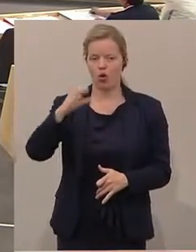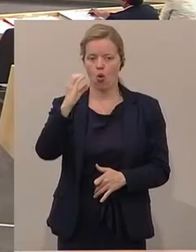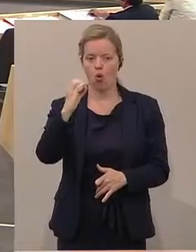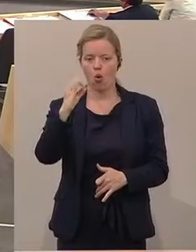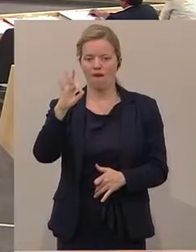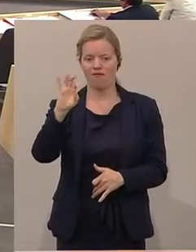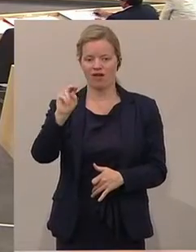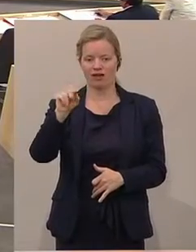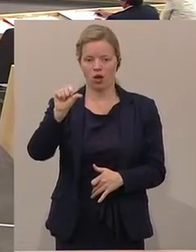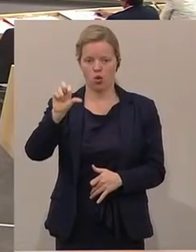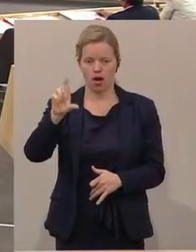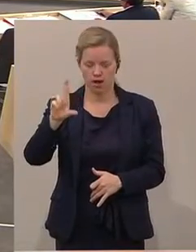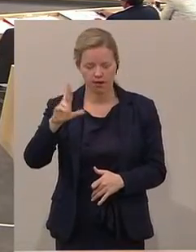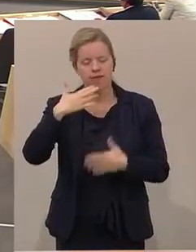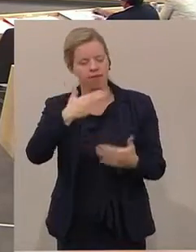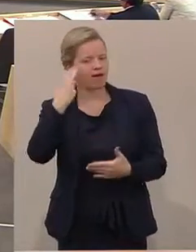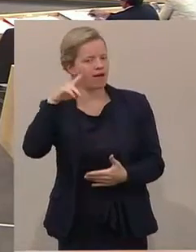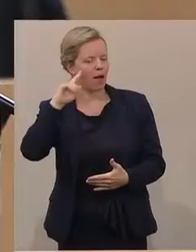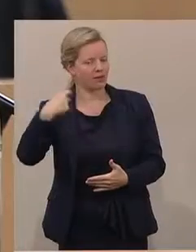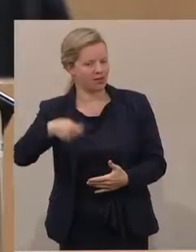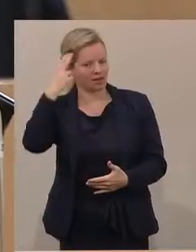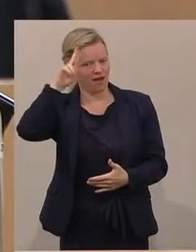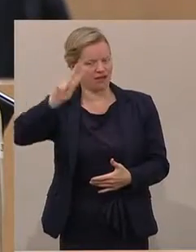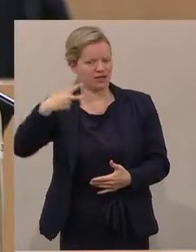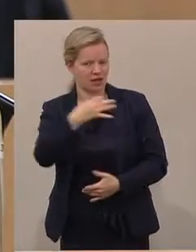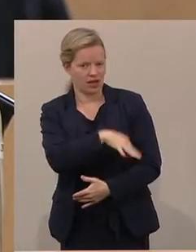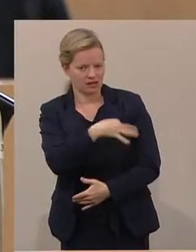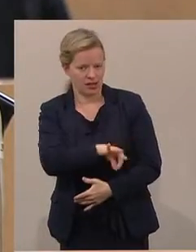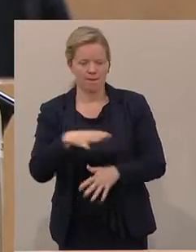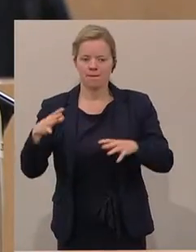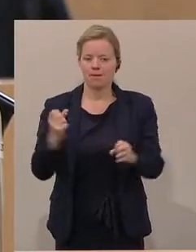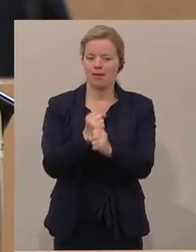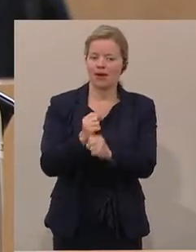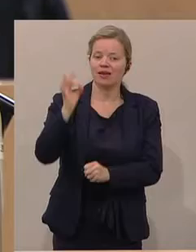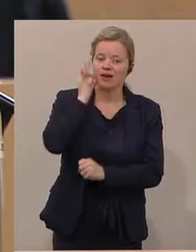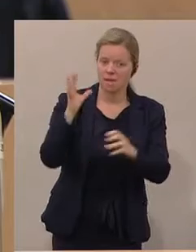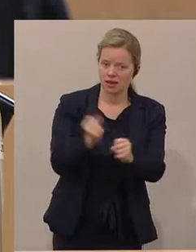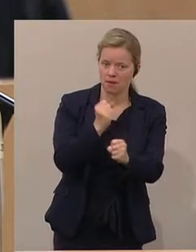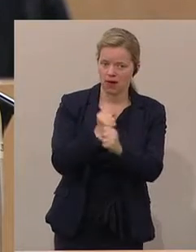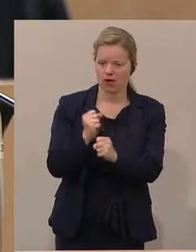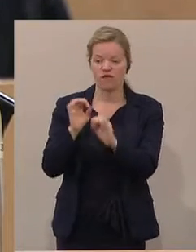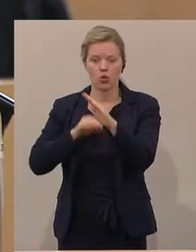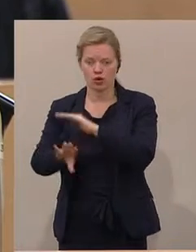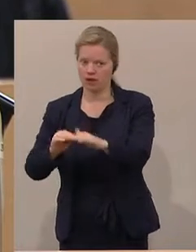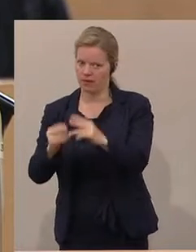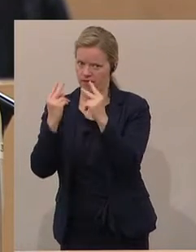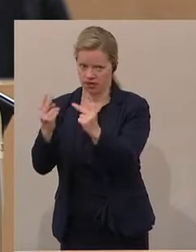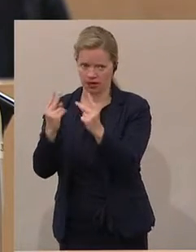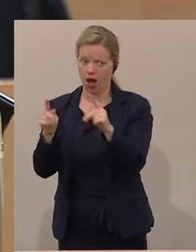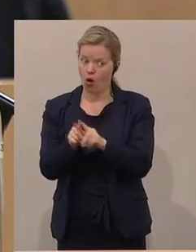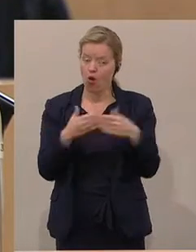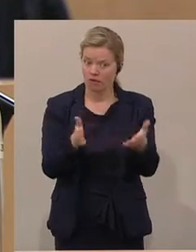Danke, Herr Präsident. Herr Vizekanzler, die Mitarbeiterinnen und Mitarbeiter sind ja das höchste Gut von Unternehmen und das ist auch im öffentlichen